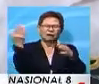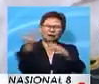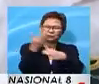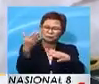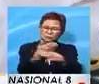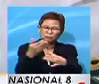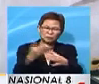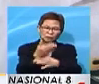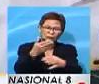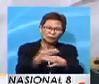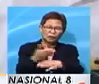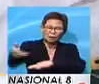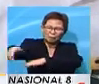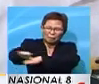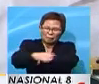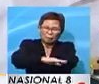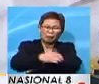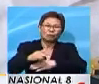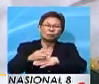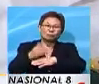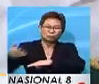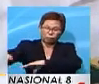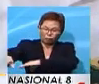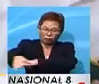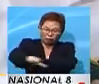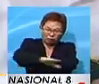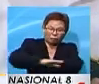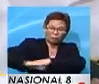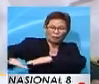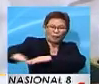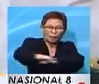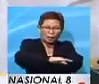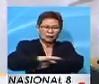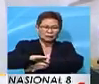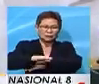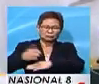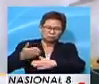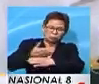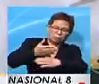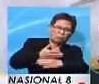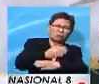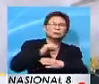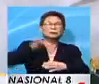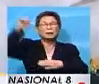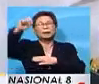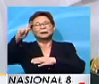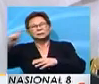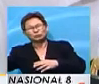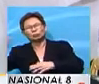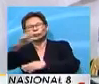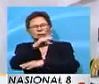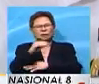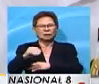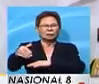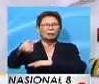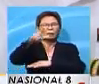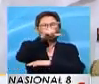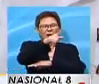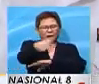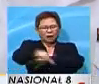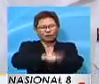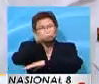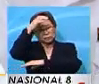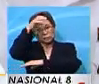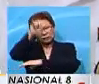ancaman-ancaman maritim di kawasan ya Sabah Timur dan juga Laut Cina Selatan dan